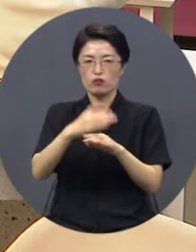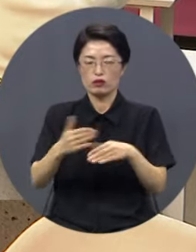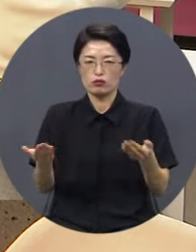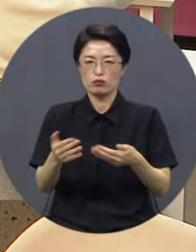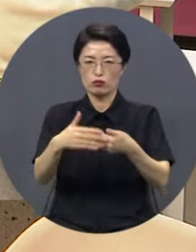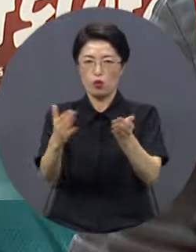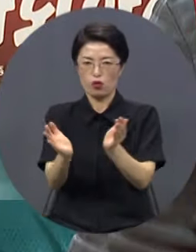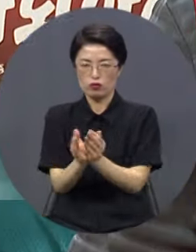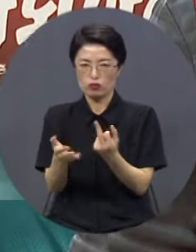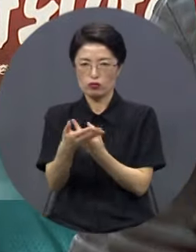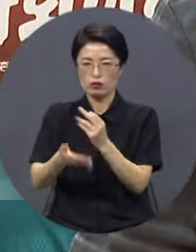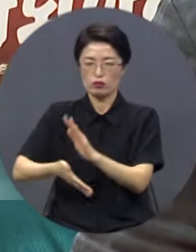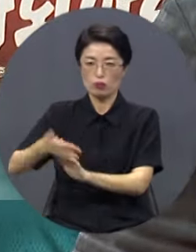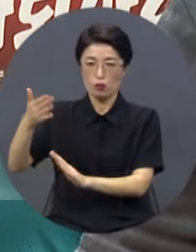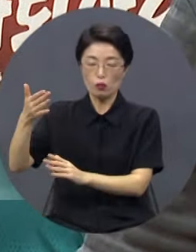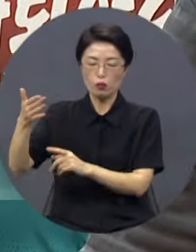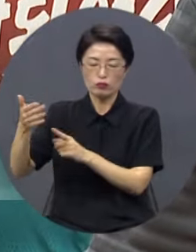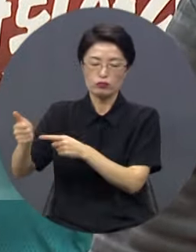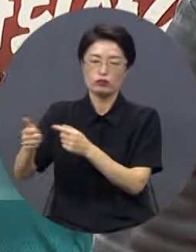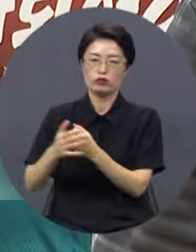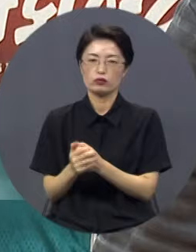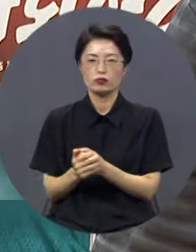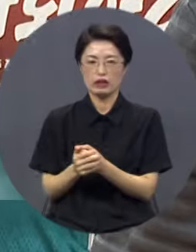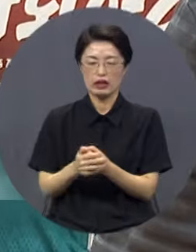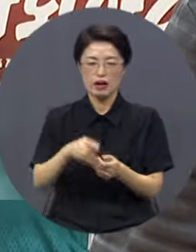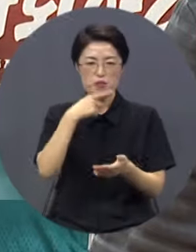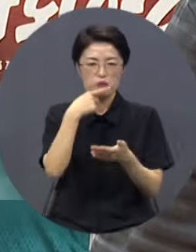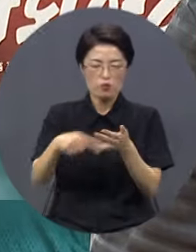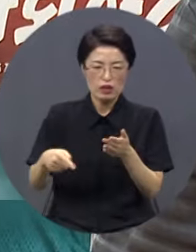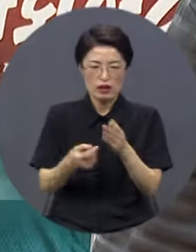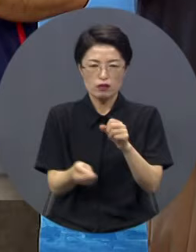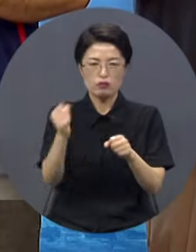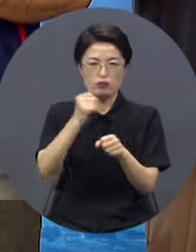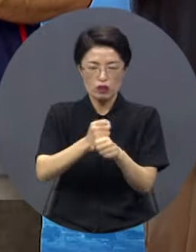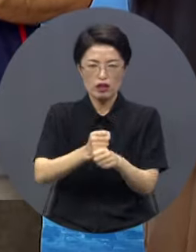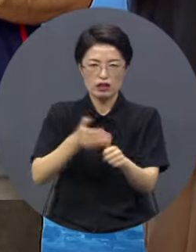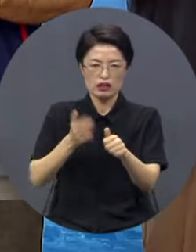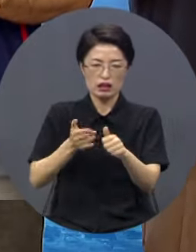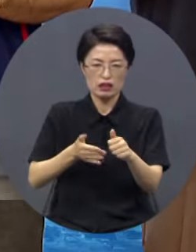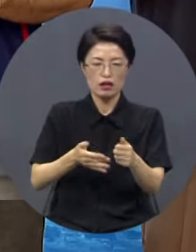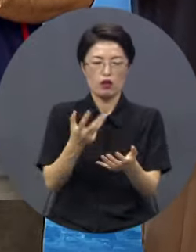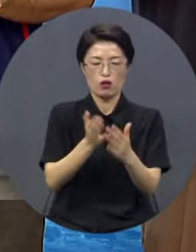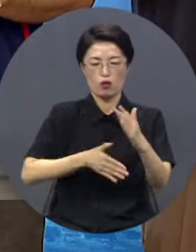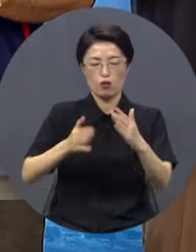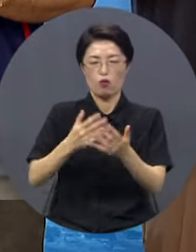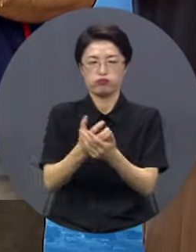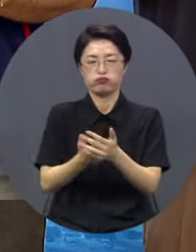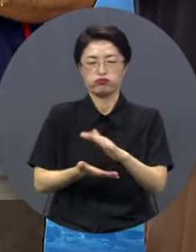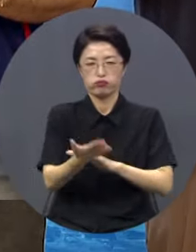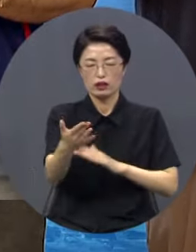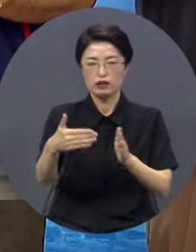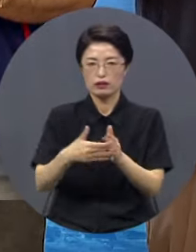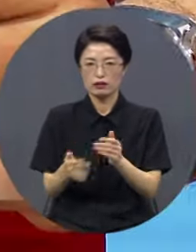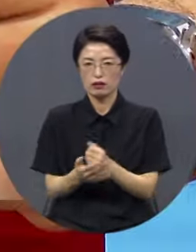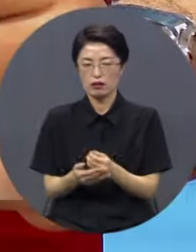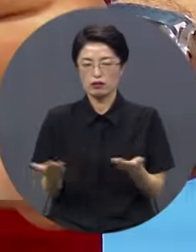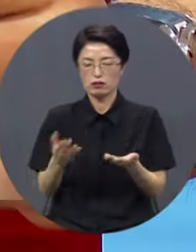대한체육회에 피해 보호조치 공문을 보냈습니다 이들은 직장내 괴롭힘이 인정도